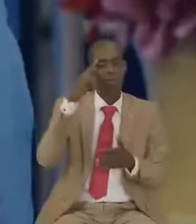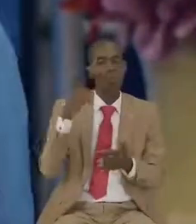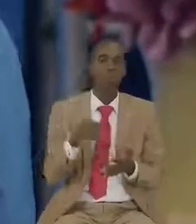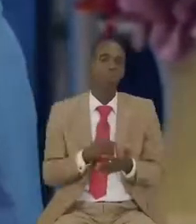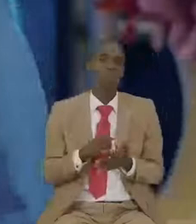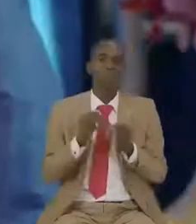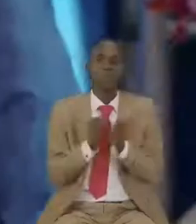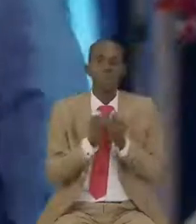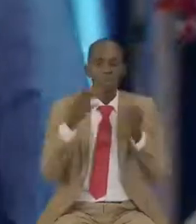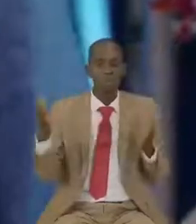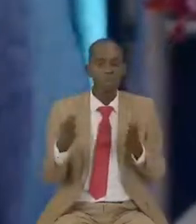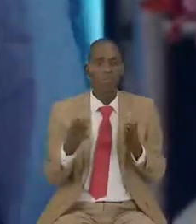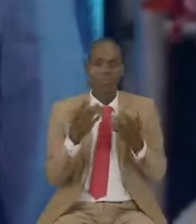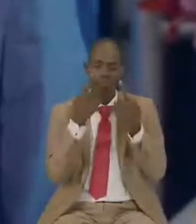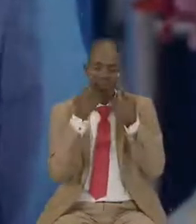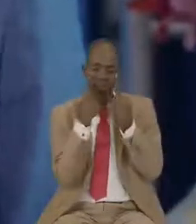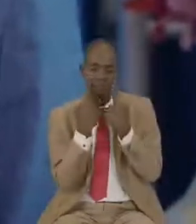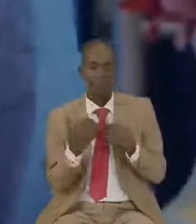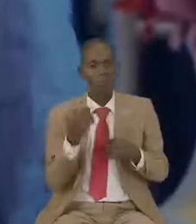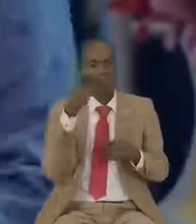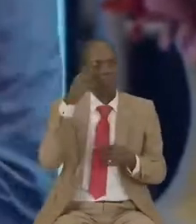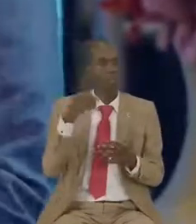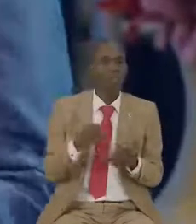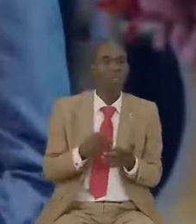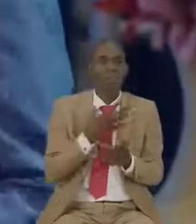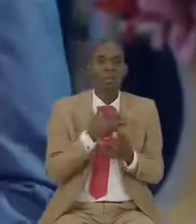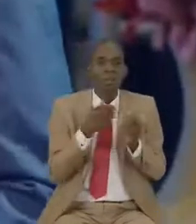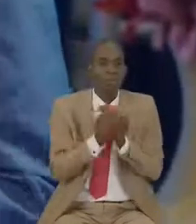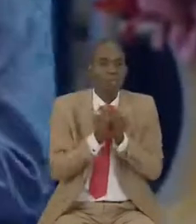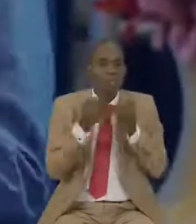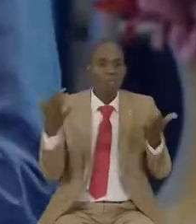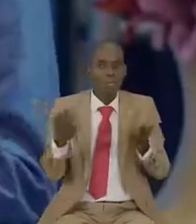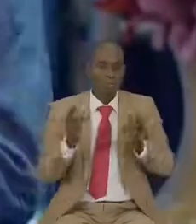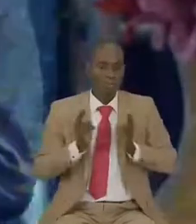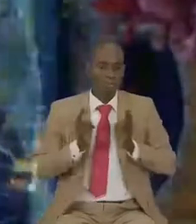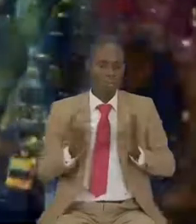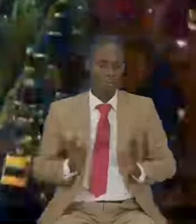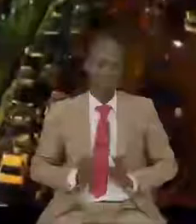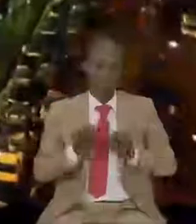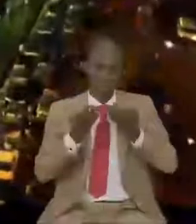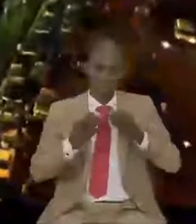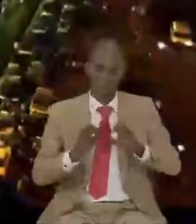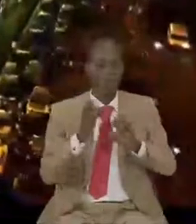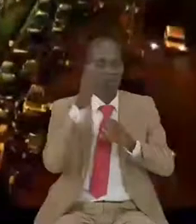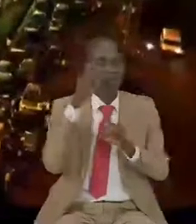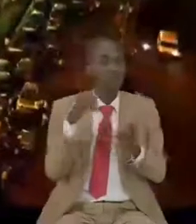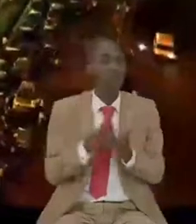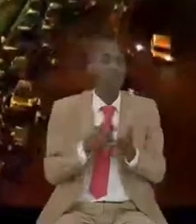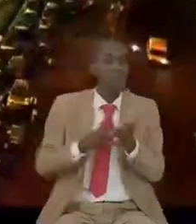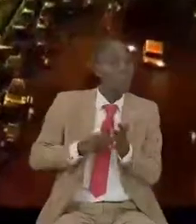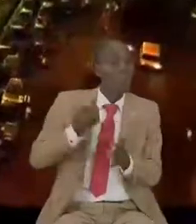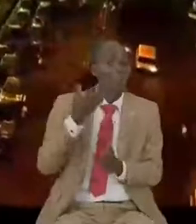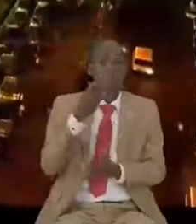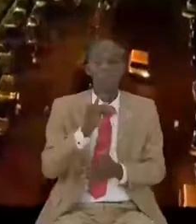qu'il nous offre sans rien payer, sans verser les larmes pour cela, et sans